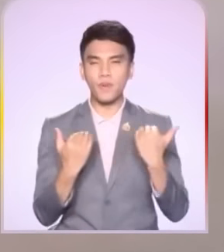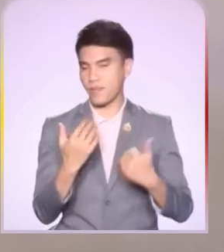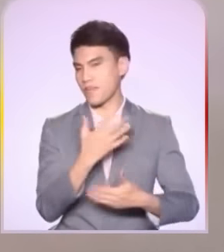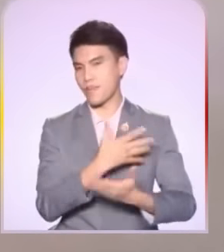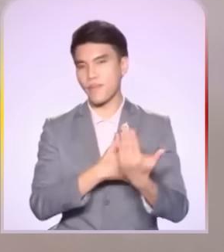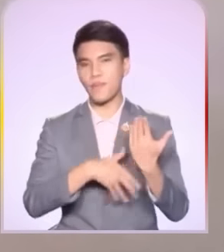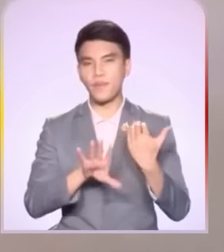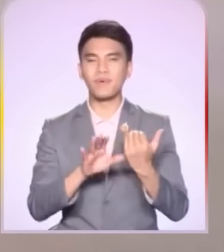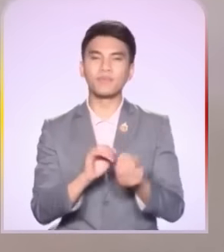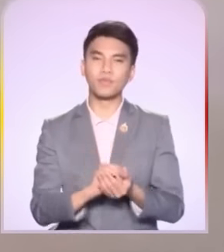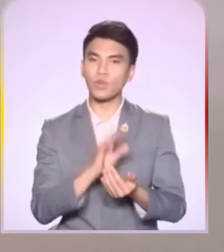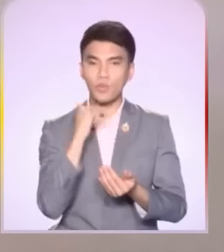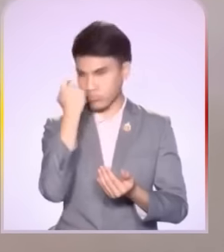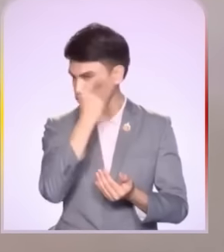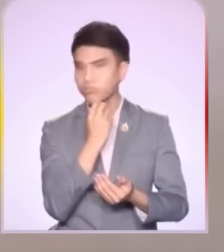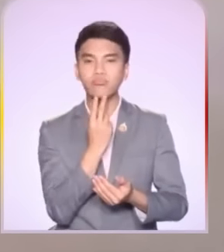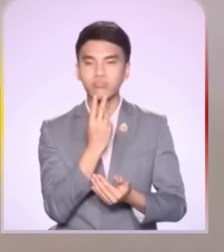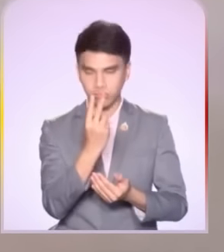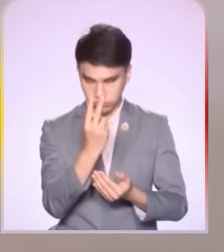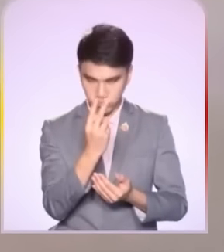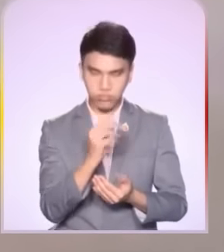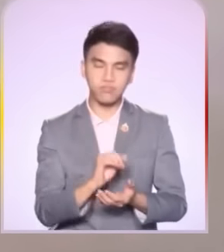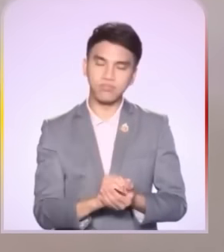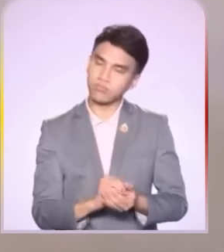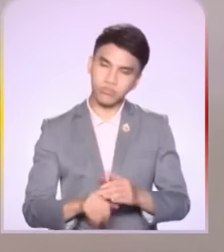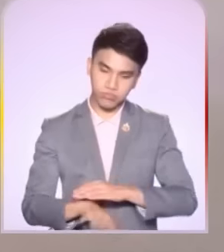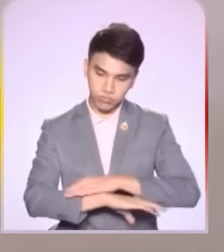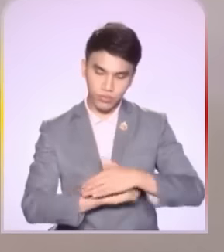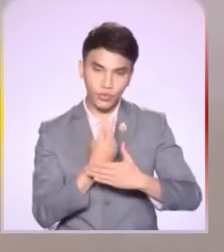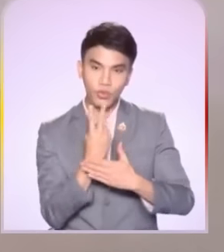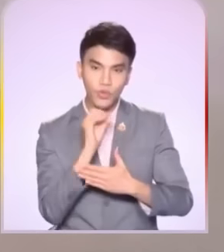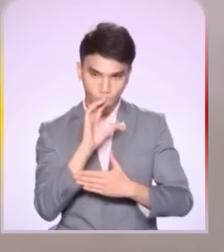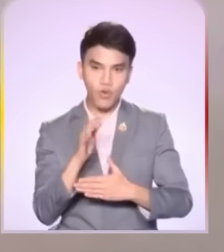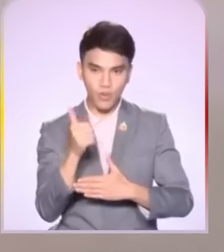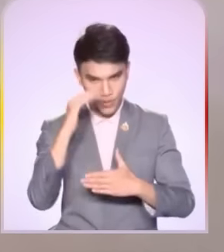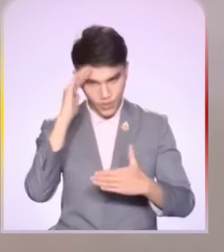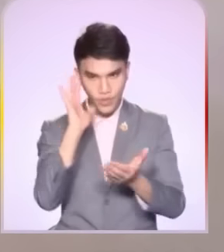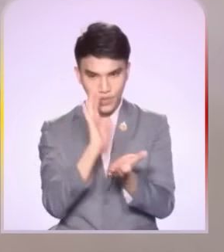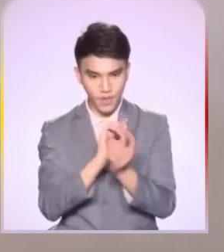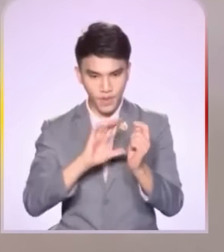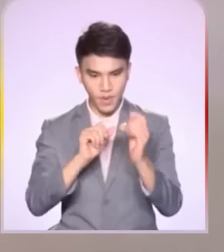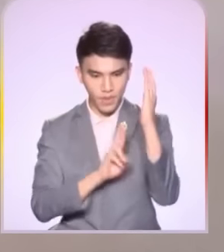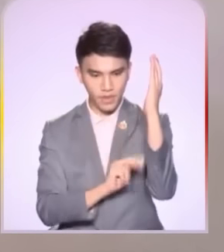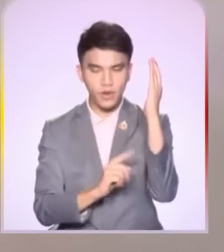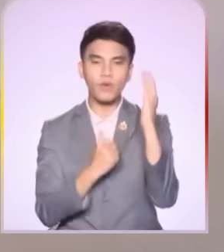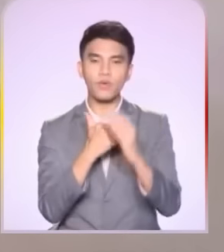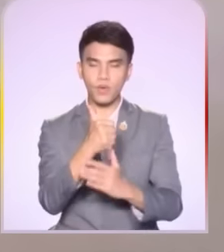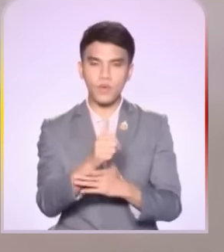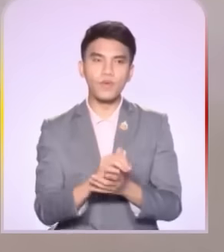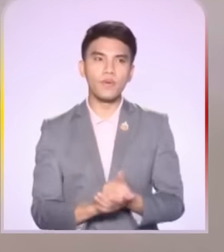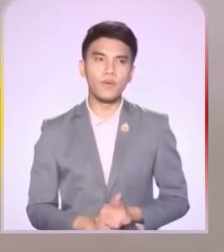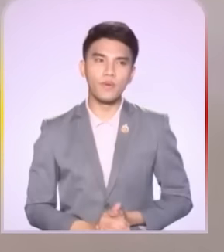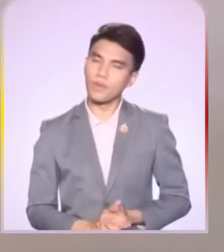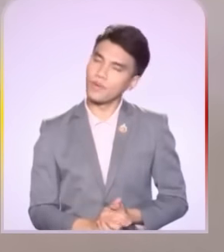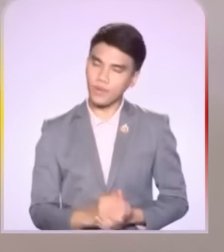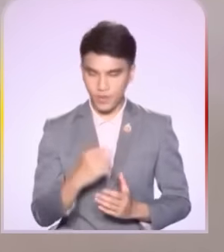งพื้นที่นี่ค่ะถ้าหากว่าใครพบเห็นเรื่องของเบาะแสก็สามารถที่จะแจ้งเจ้าหน้าที่ตำรวจสภ.เมืองระนองได้นะคะ คุณว่าจะรอด